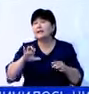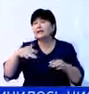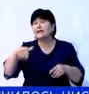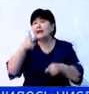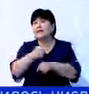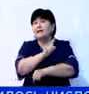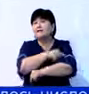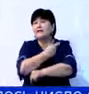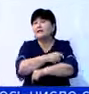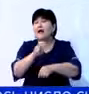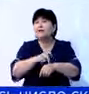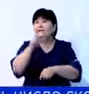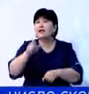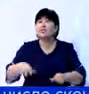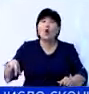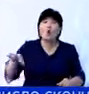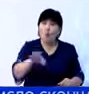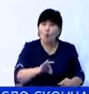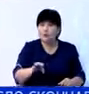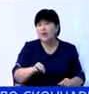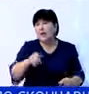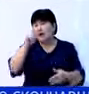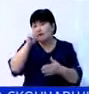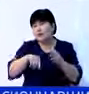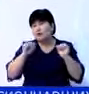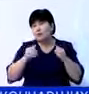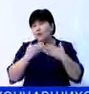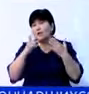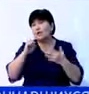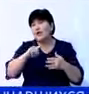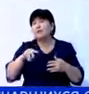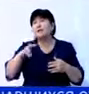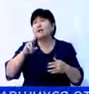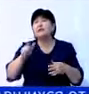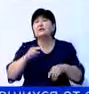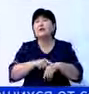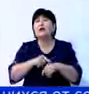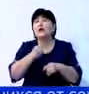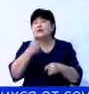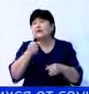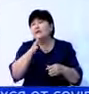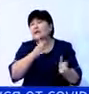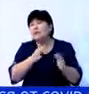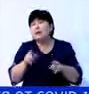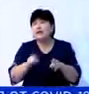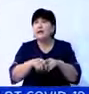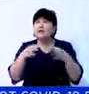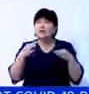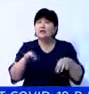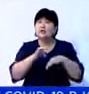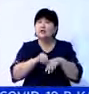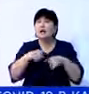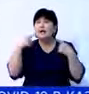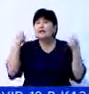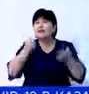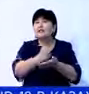главного санитарного врача области. Верующие могут читать намаз в мечети только в частном порядке. Также разрешено проводить